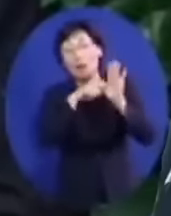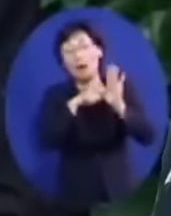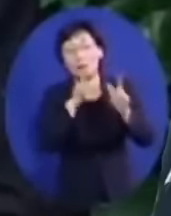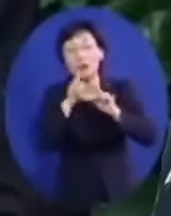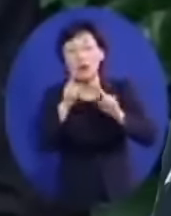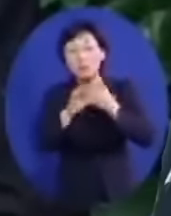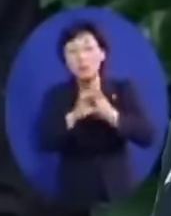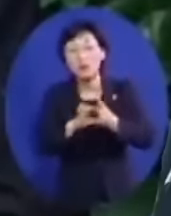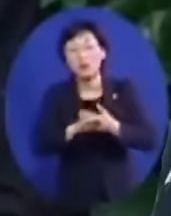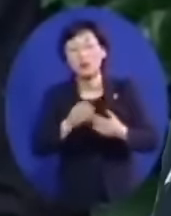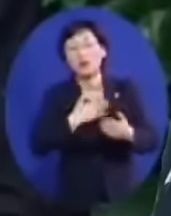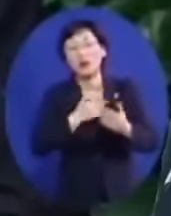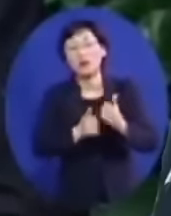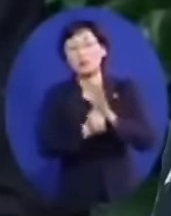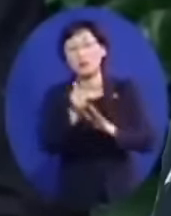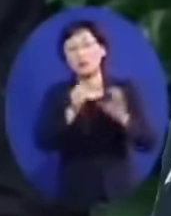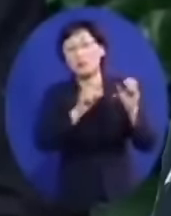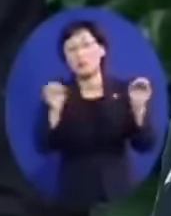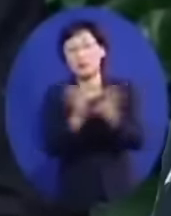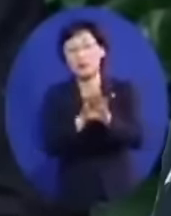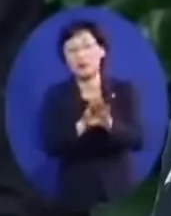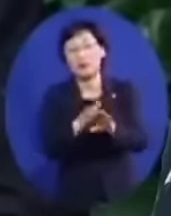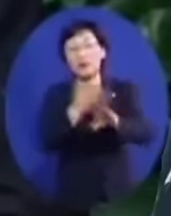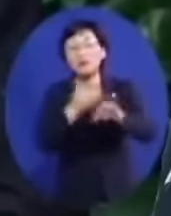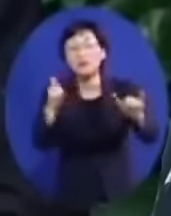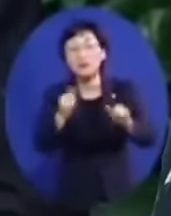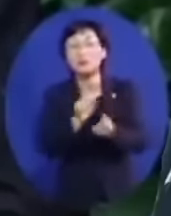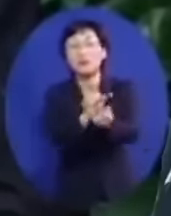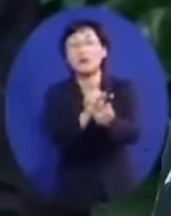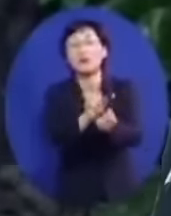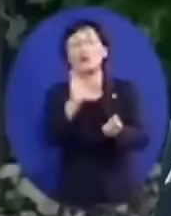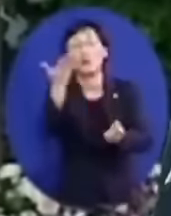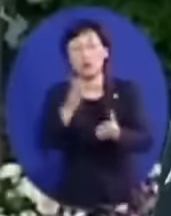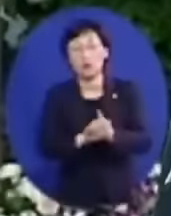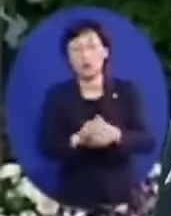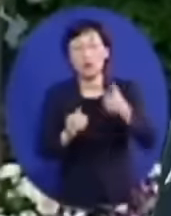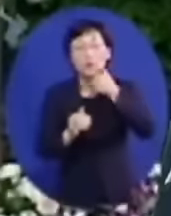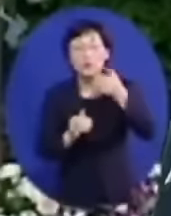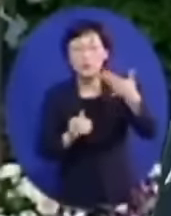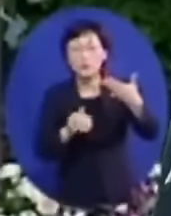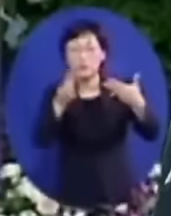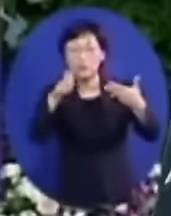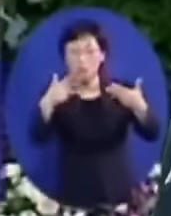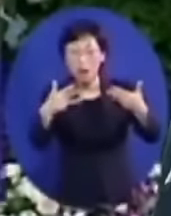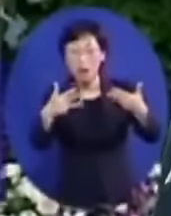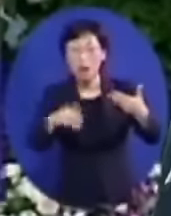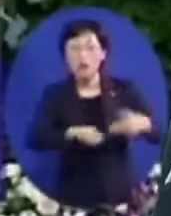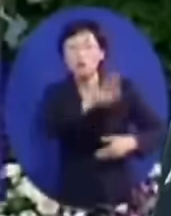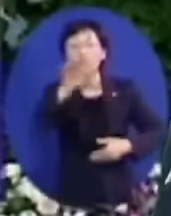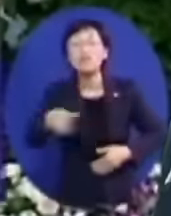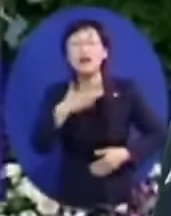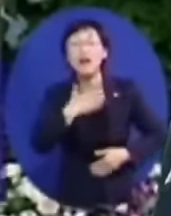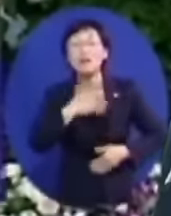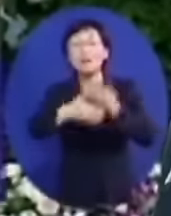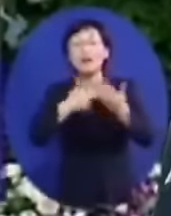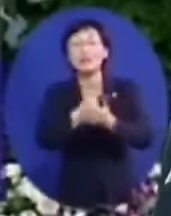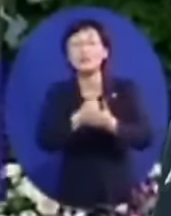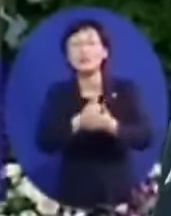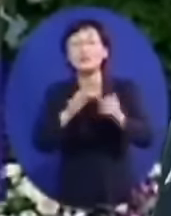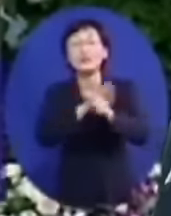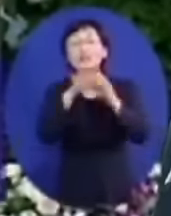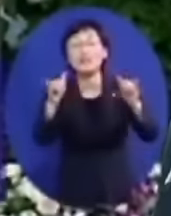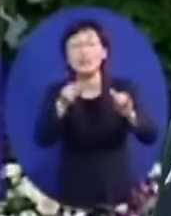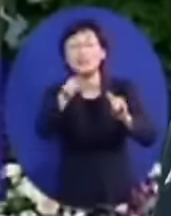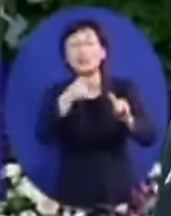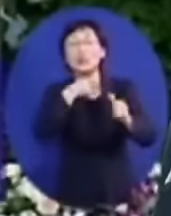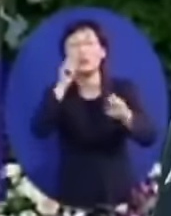희망을 잃어버리고 남도 희망을 잃어버리게 만드는 것입니다. 로마서 8장 28절에 우리가 알거니와 하나님을 사랑하는 자 곧 그 뜻대로 부르심을